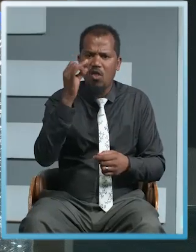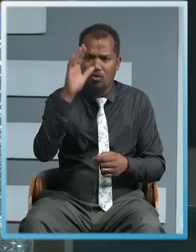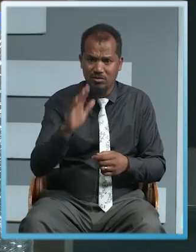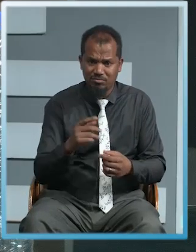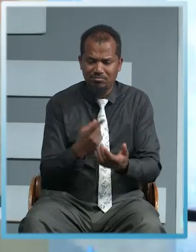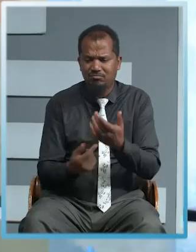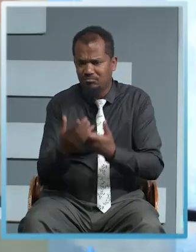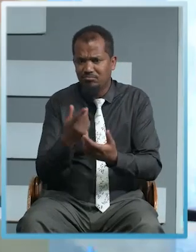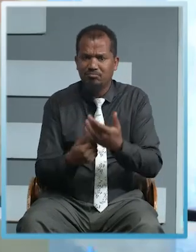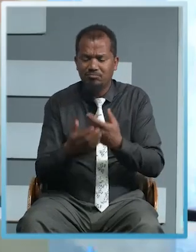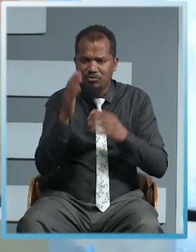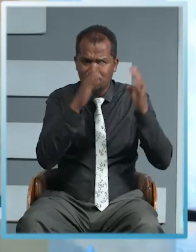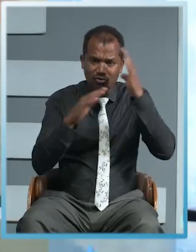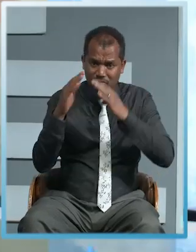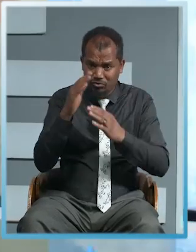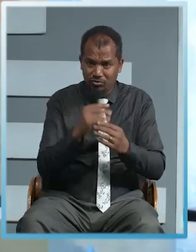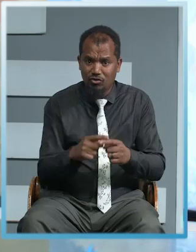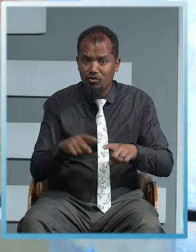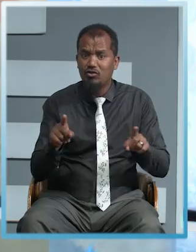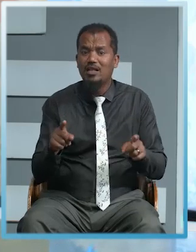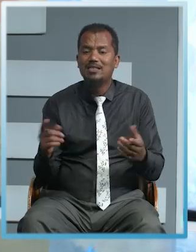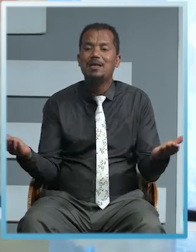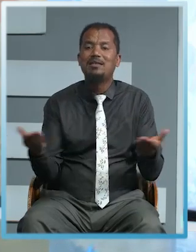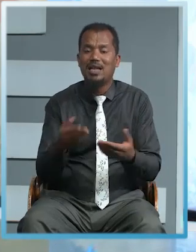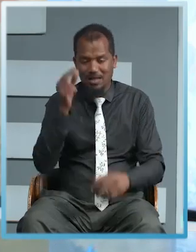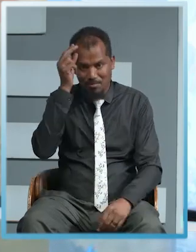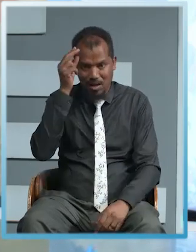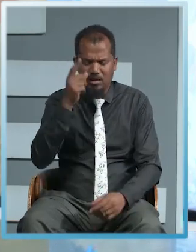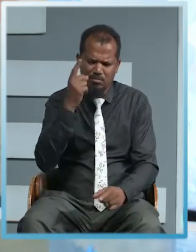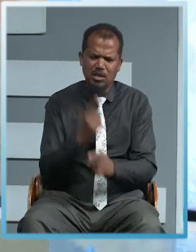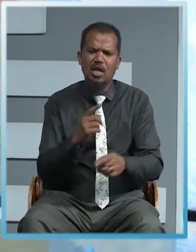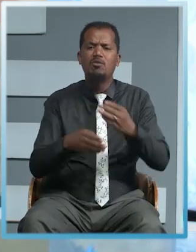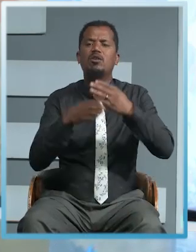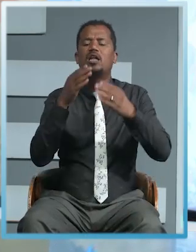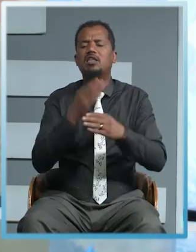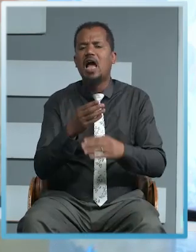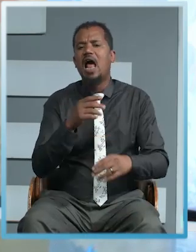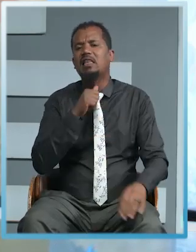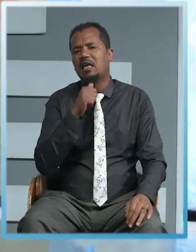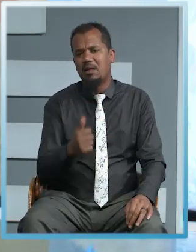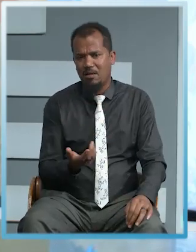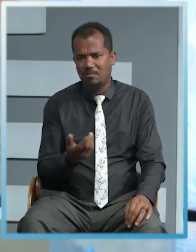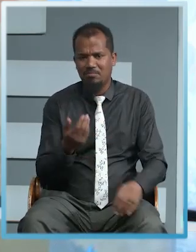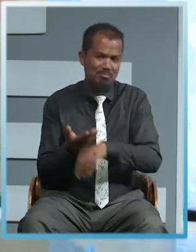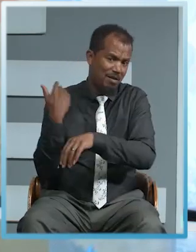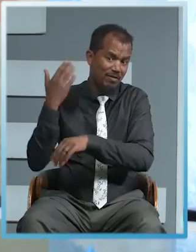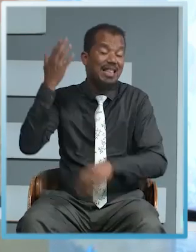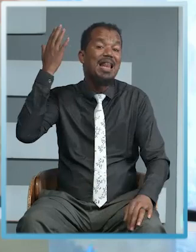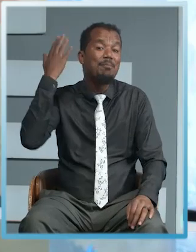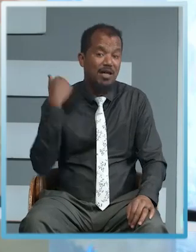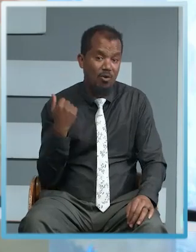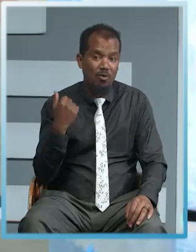በድርድር ችግሮቻችንን ልዩነቶቻችንን የማስተናገድ ባህል በተገቢው ደረጃ ስላልተገነባ ወይም ቀደም ብሎ